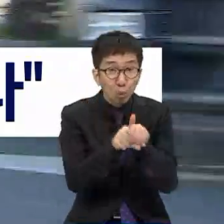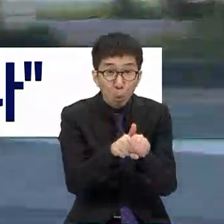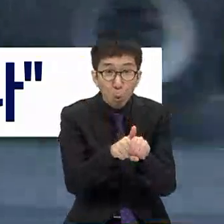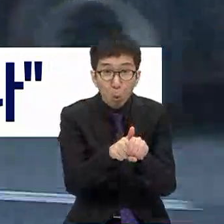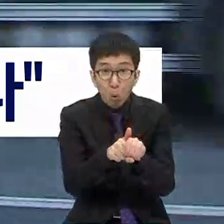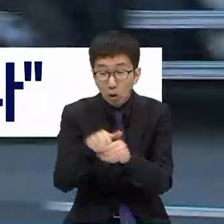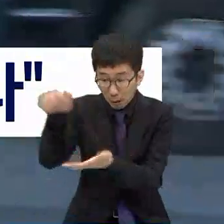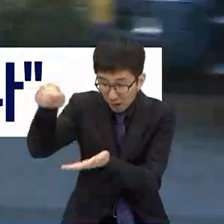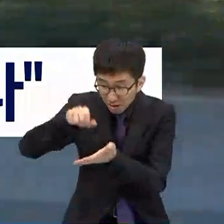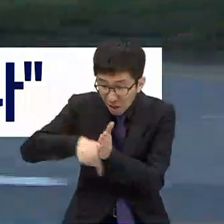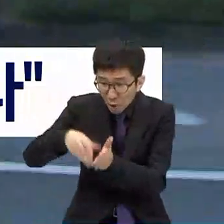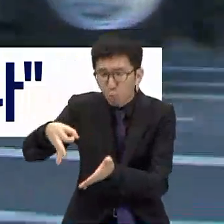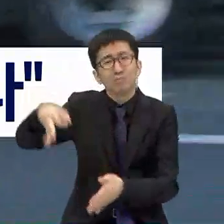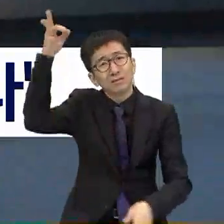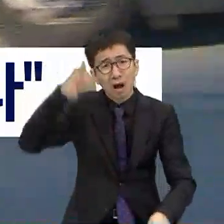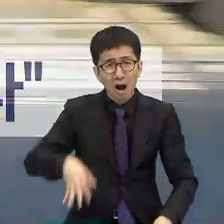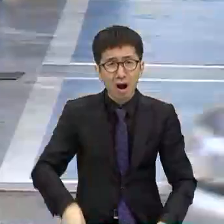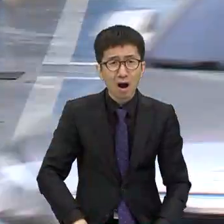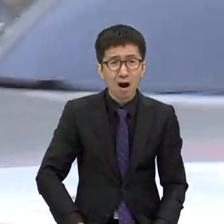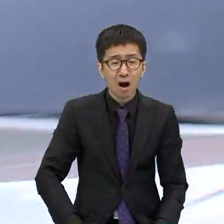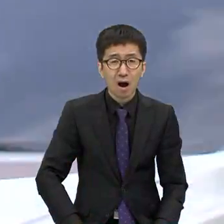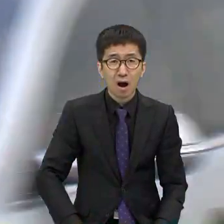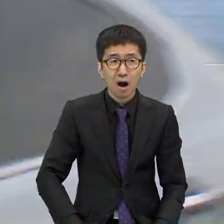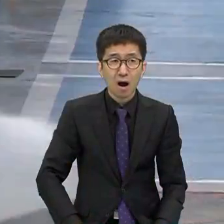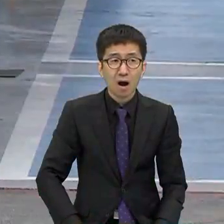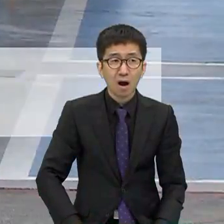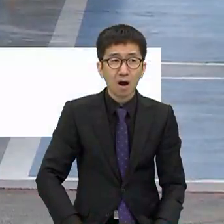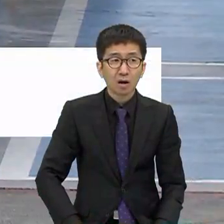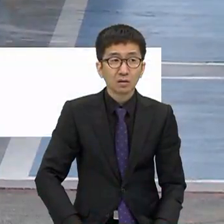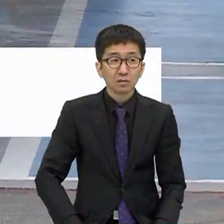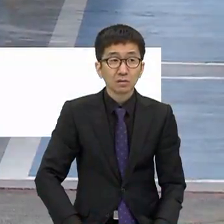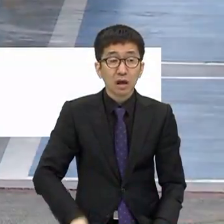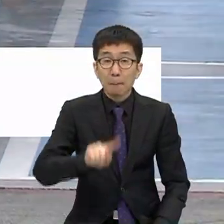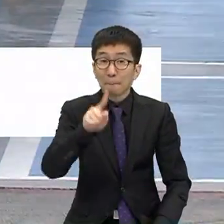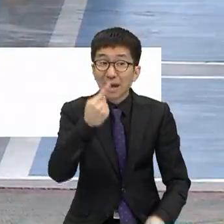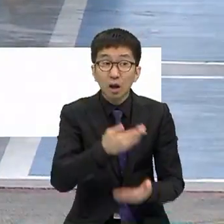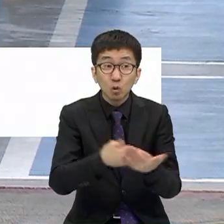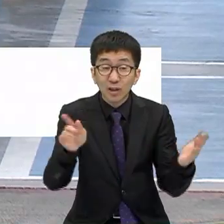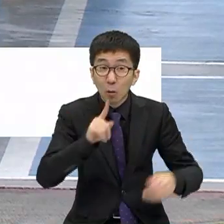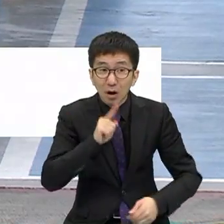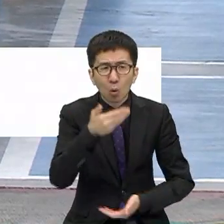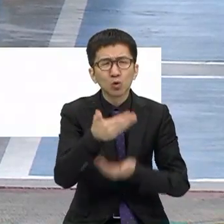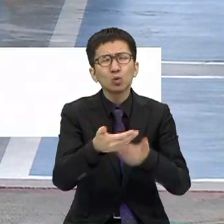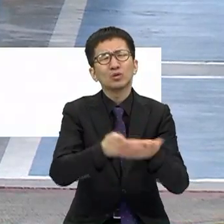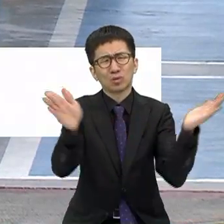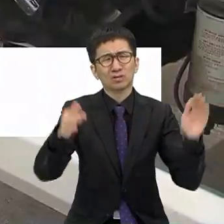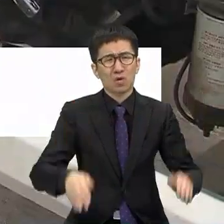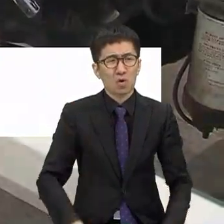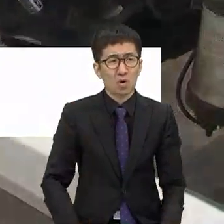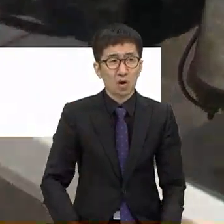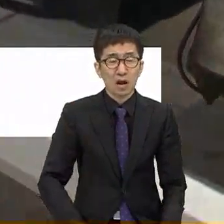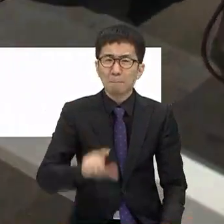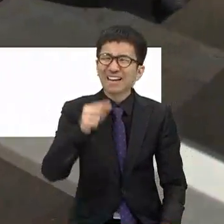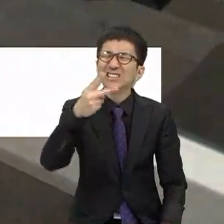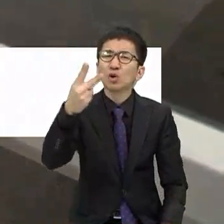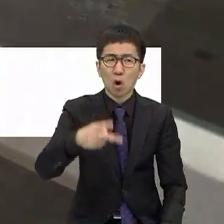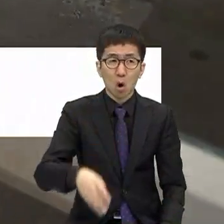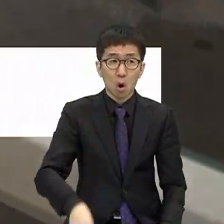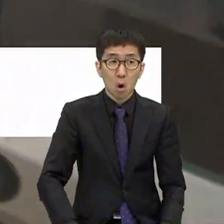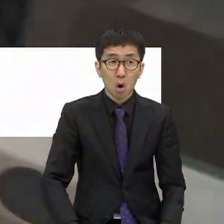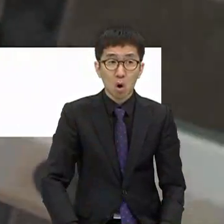공급받은 원가 자체가 올랐다고 항변합니다. 지금 100군데에다 풀었다라고 얘기를 하는데 고속도로에만 줬어요. 12,000원씩